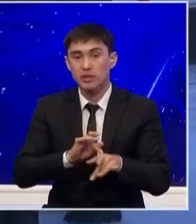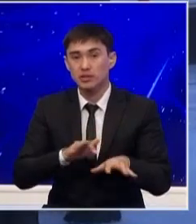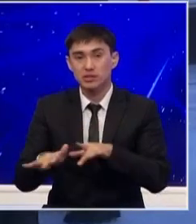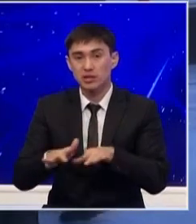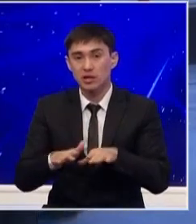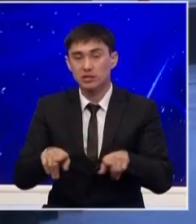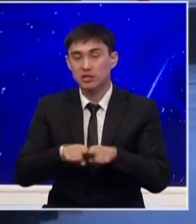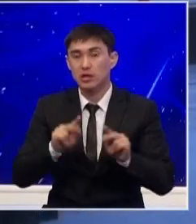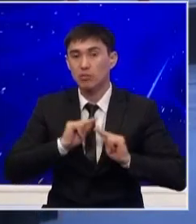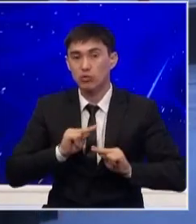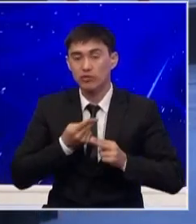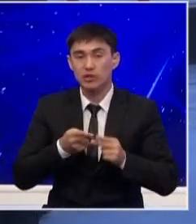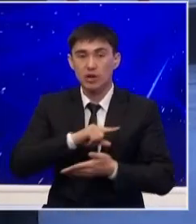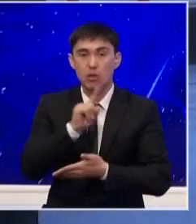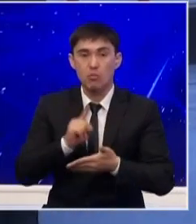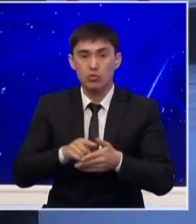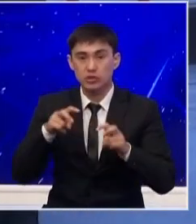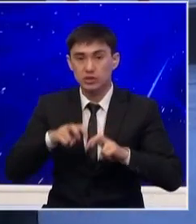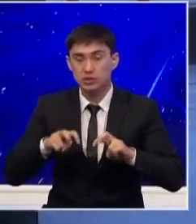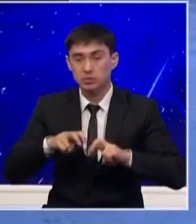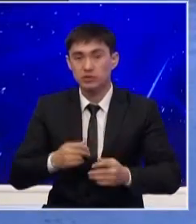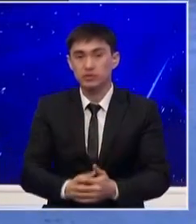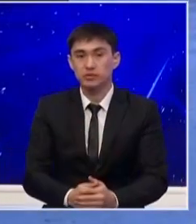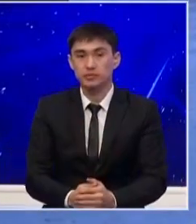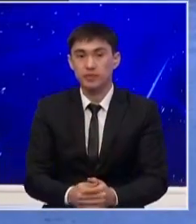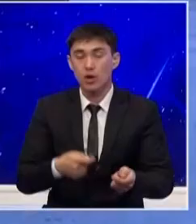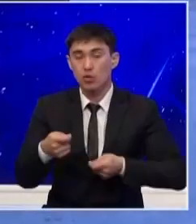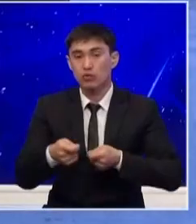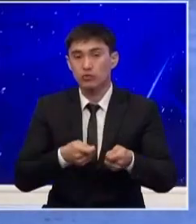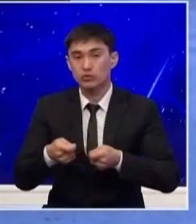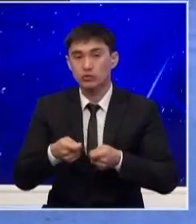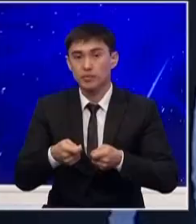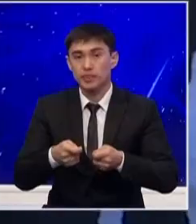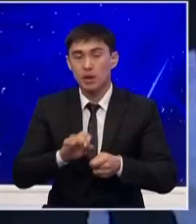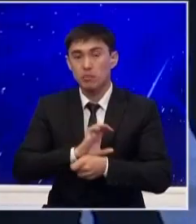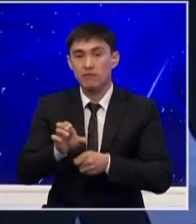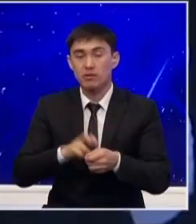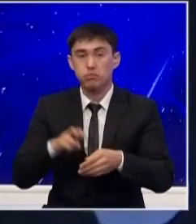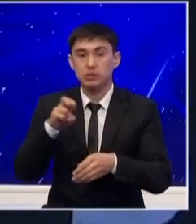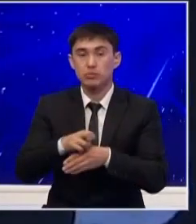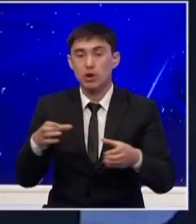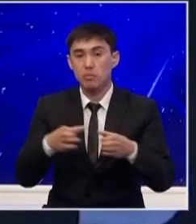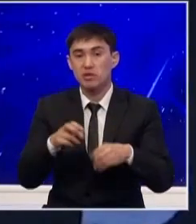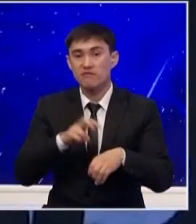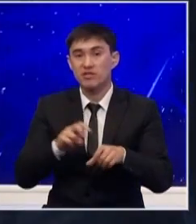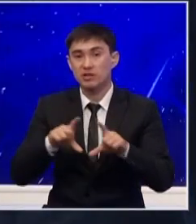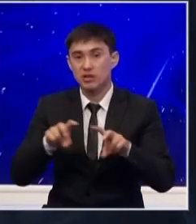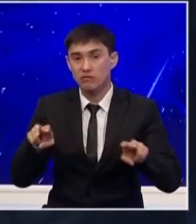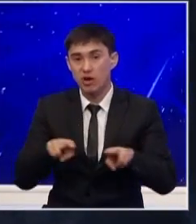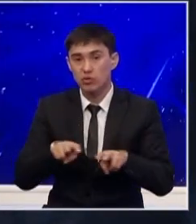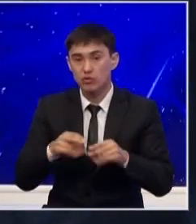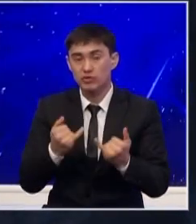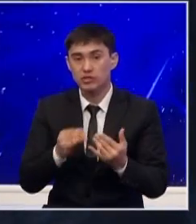аналогичных работ. Сейчас этот вопрос рассматривается. Руководство управления также направило письмо в Комитет ветеринарного контроля.